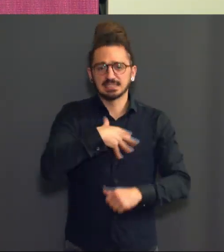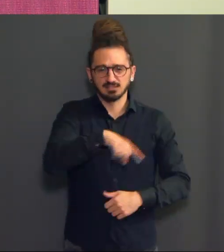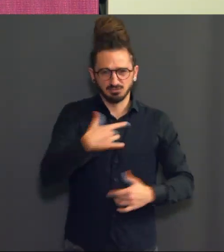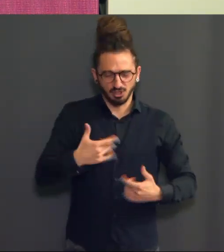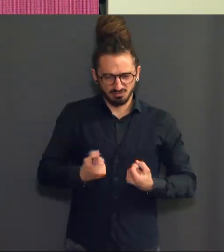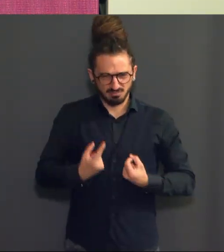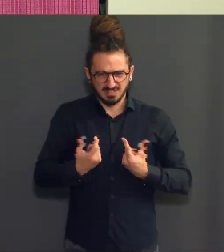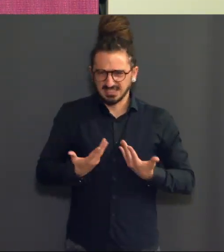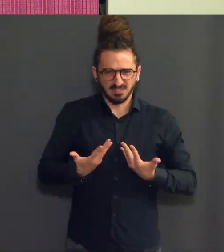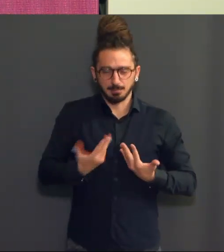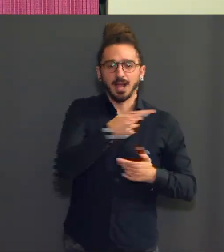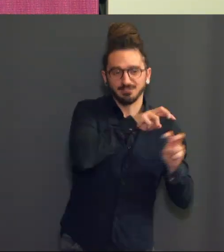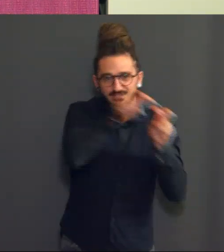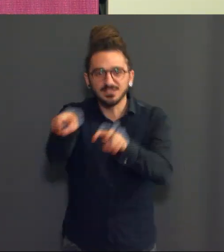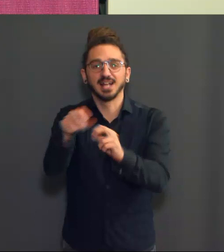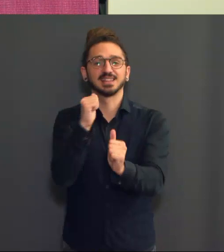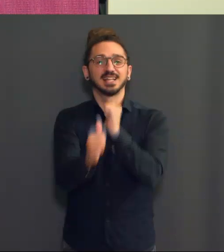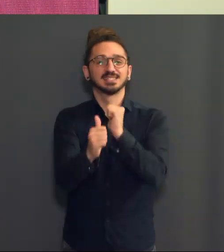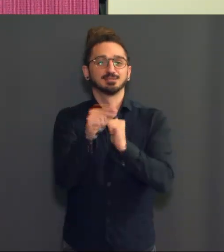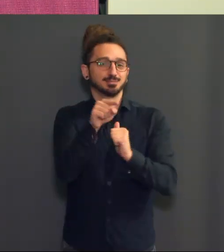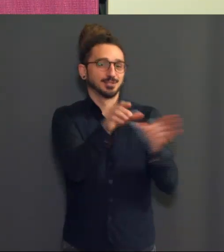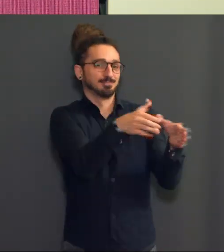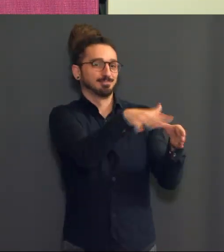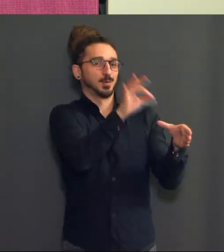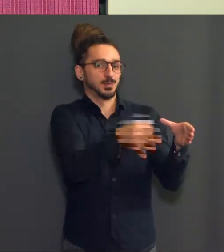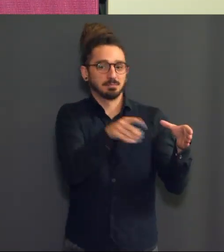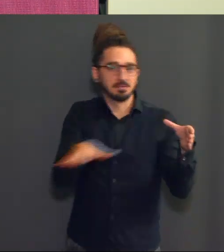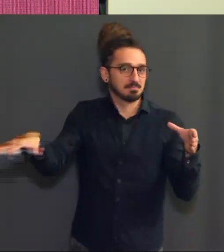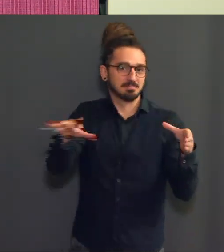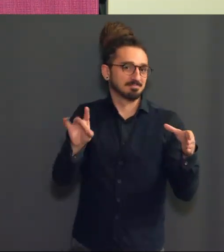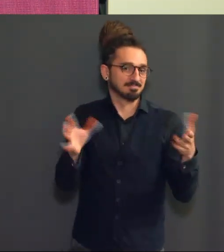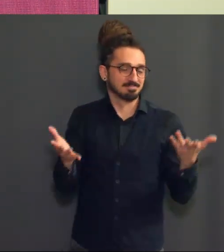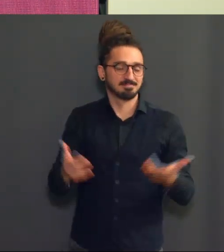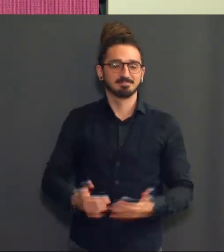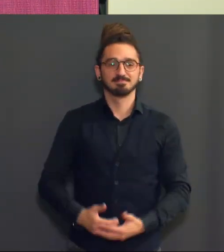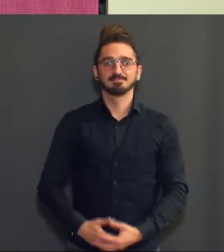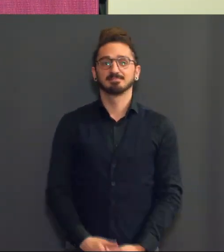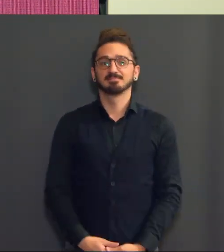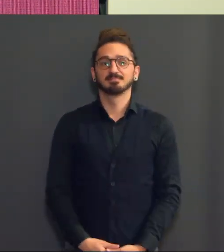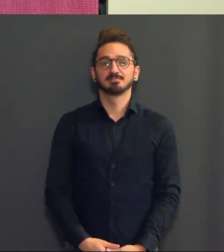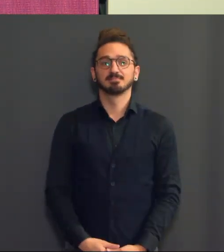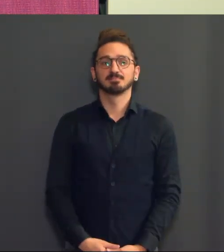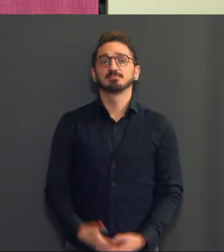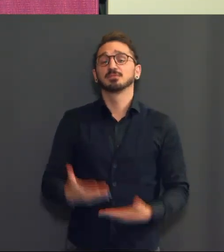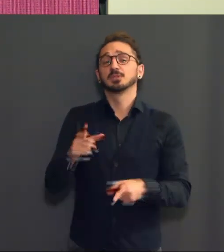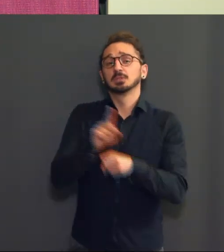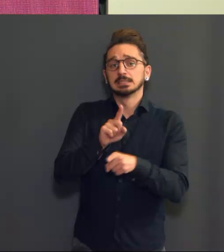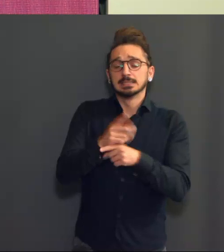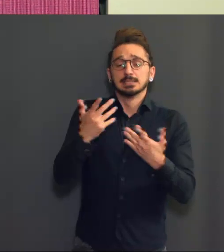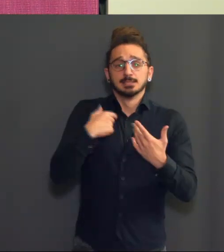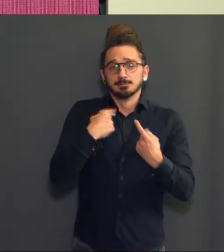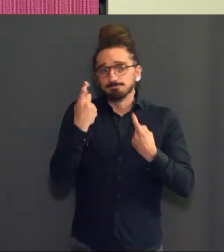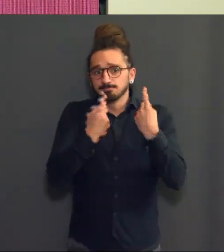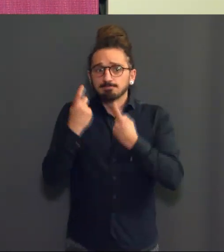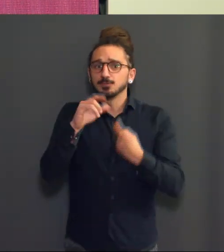des symptômes. Alors, est-ce qu'on a aussi un impact déjà, je dirais, de la mise sur le marché dans les